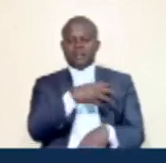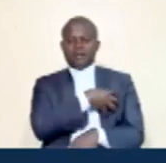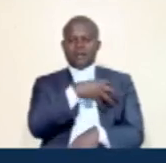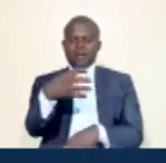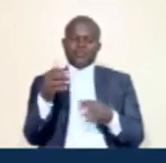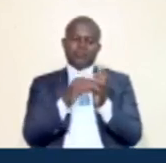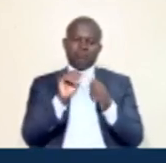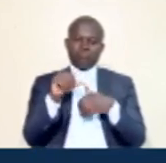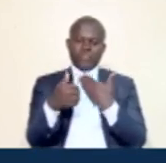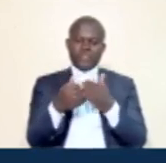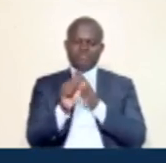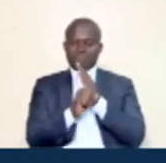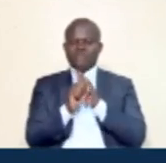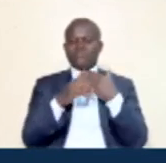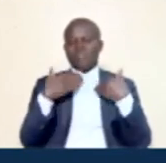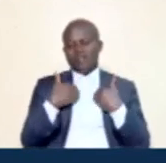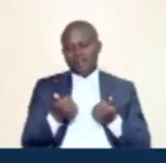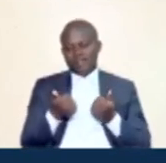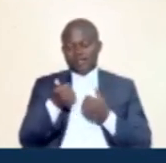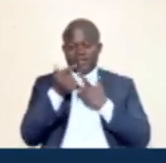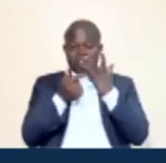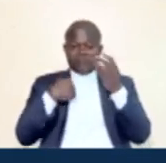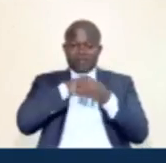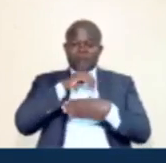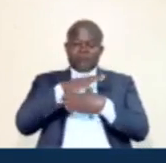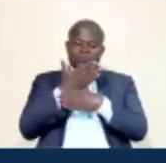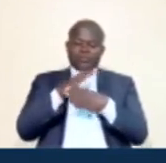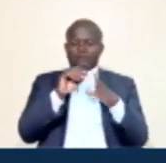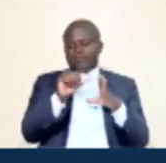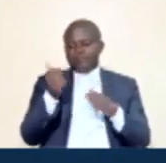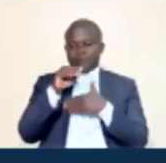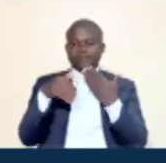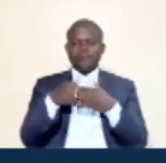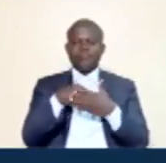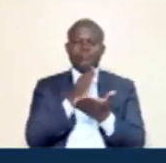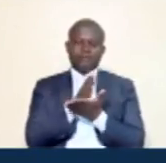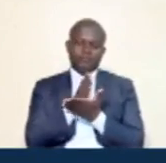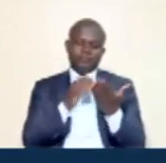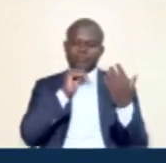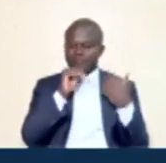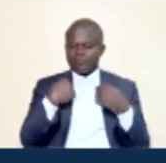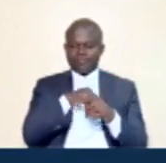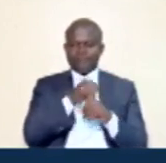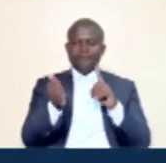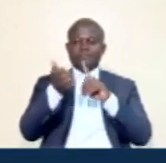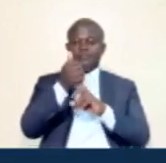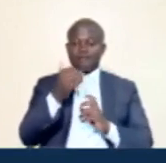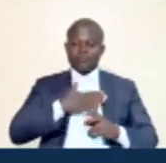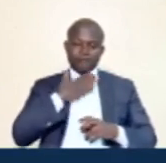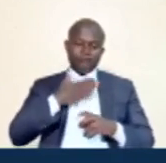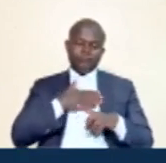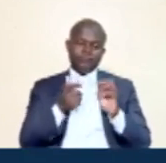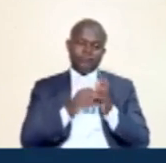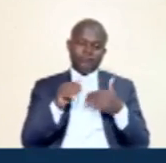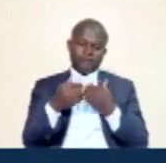ndetse n'izindi sekiteri z'ubuzima. Ibyo rero twasangiza bagenzi bacu, mu by'ukuri ntago turagera ahashimishije, ariko